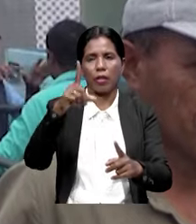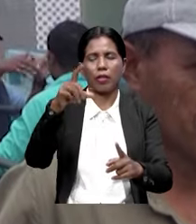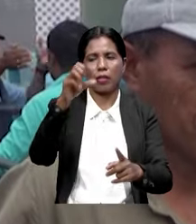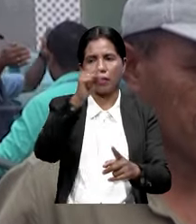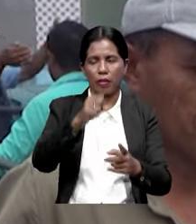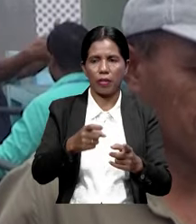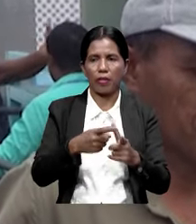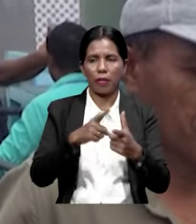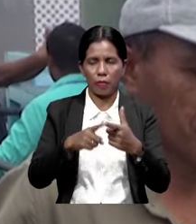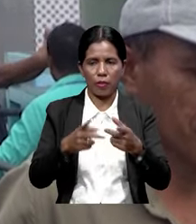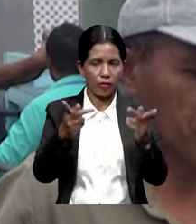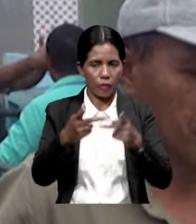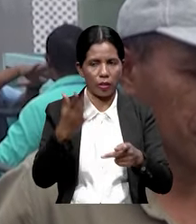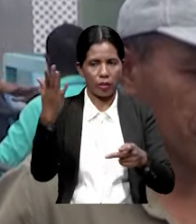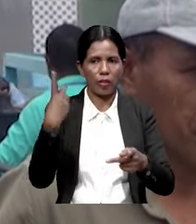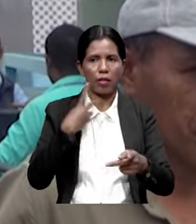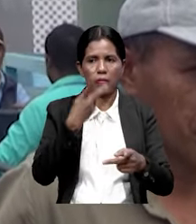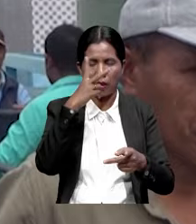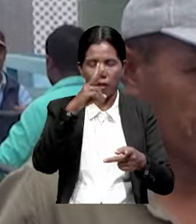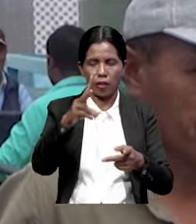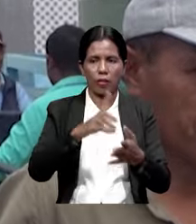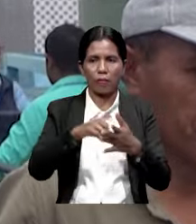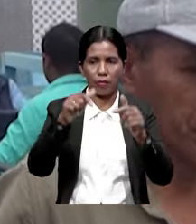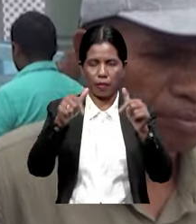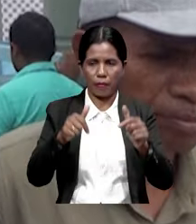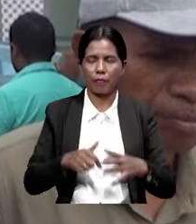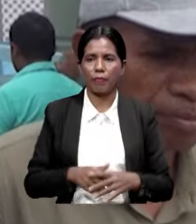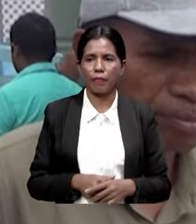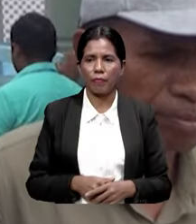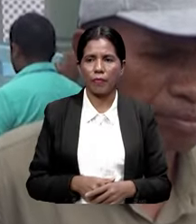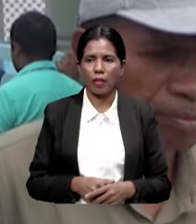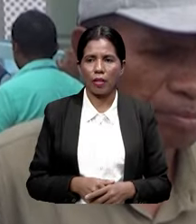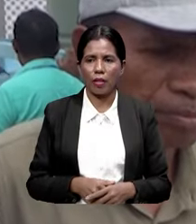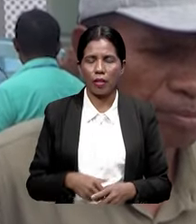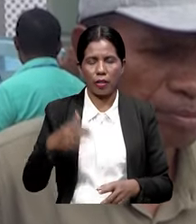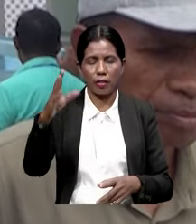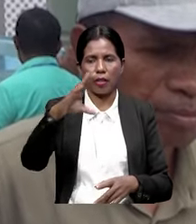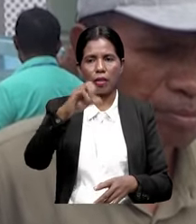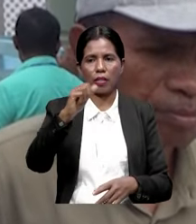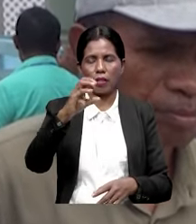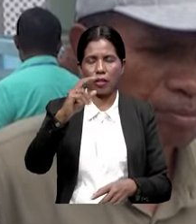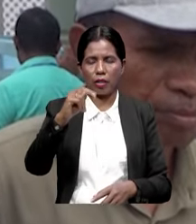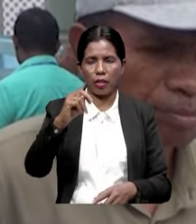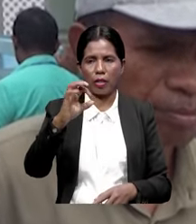Hare depois so fati ne ba si am si hare hele samana men lara am si hare. Tu ida ya kasna farnia wa